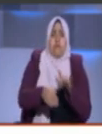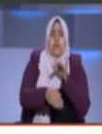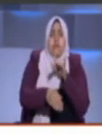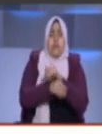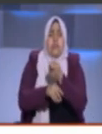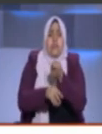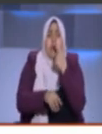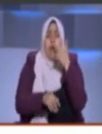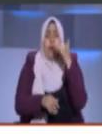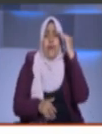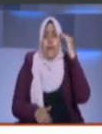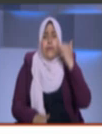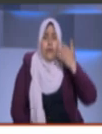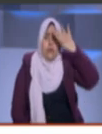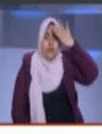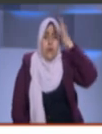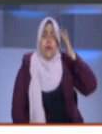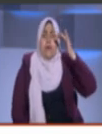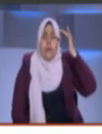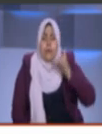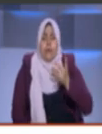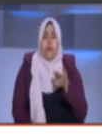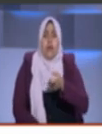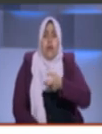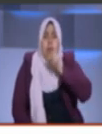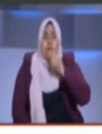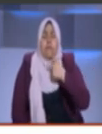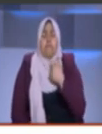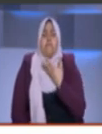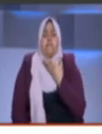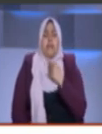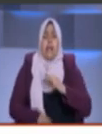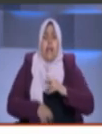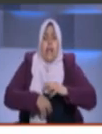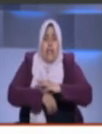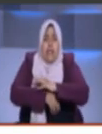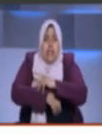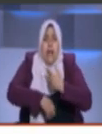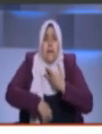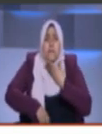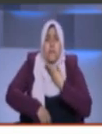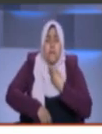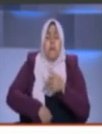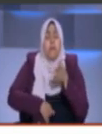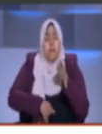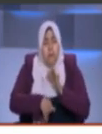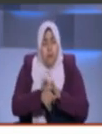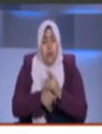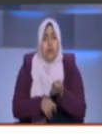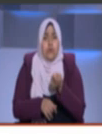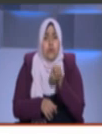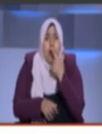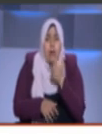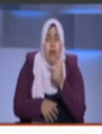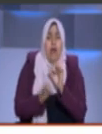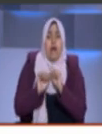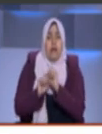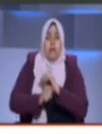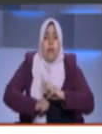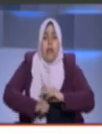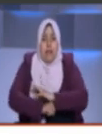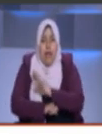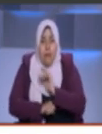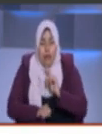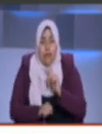تعطى في بعض الاحيان اذا كان في هناك التهابات اخرى تعطى المضادات الحيويه. لكن بشكل عام